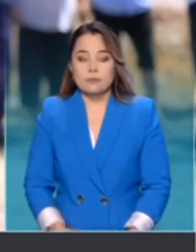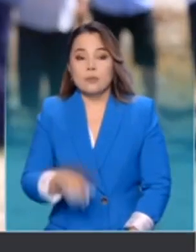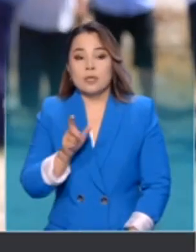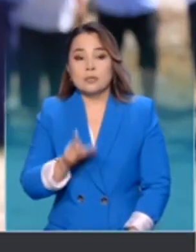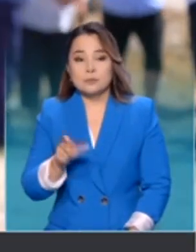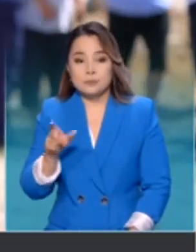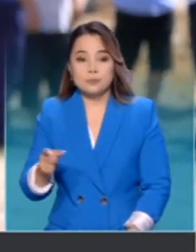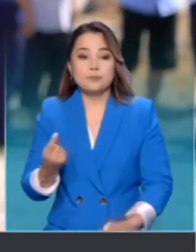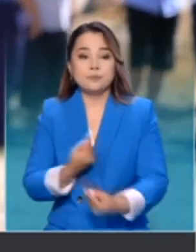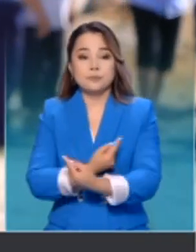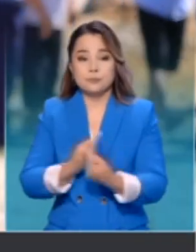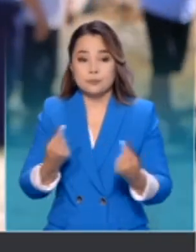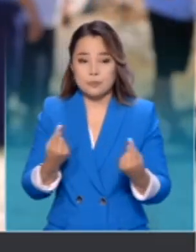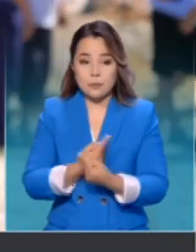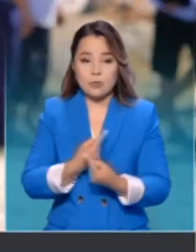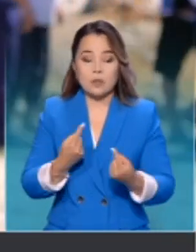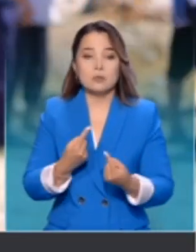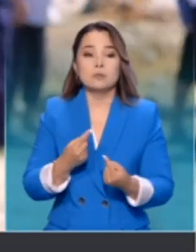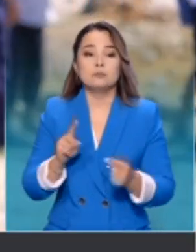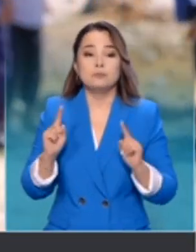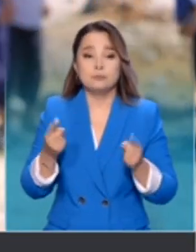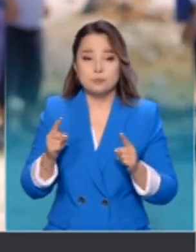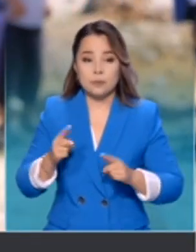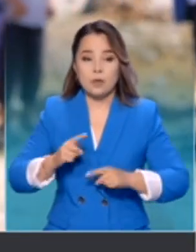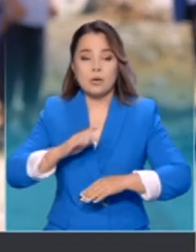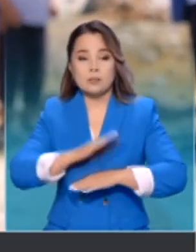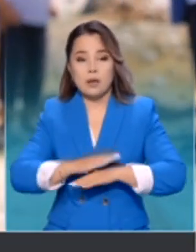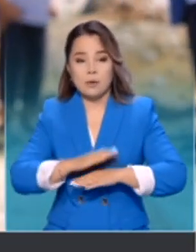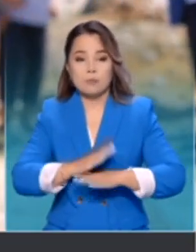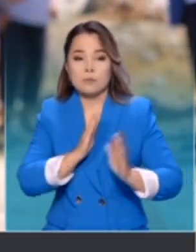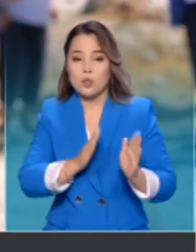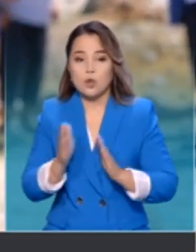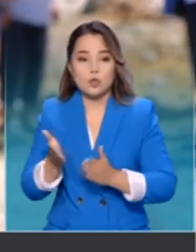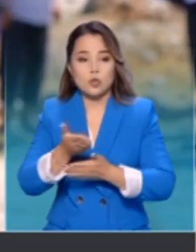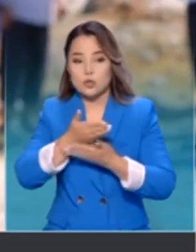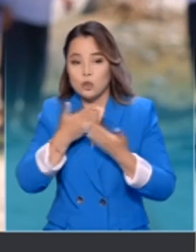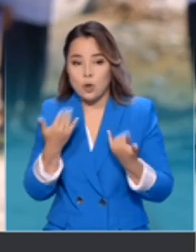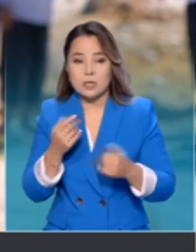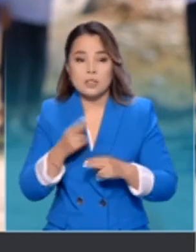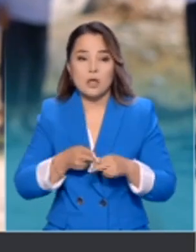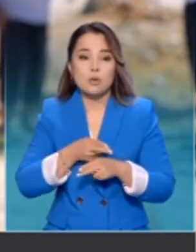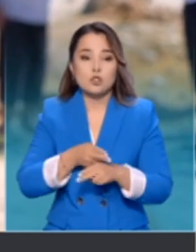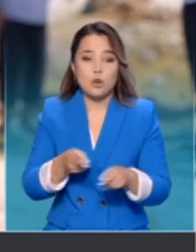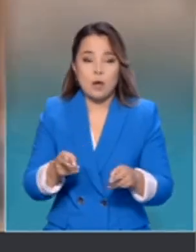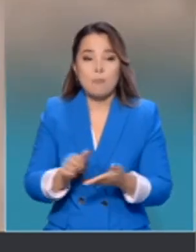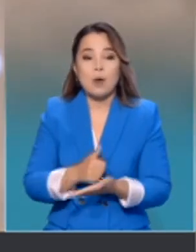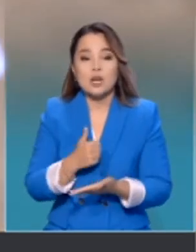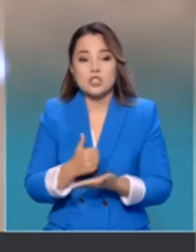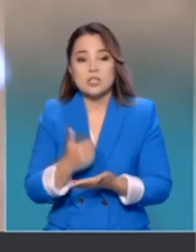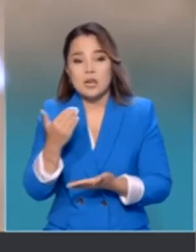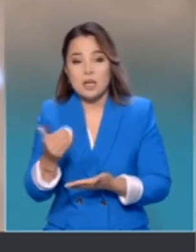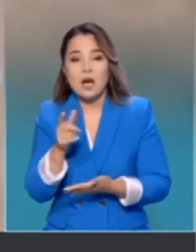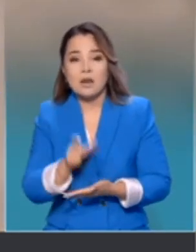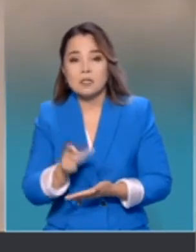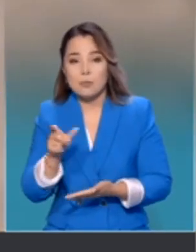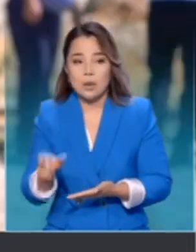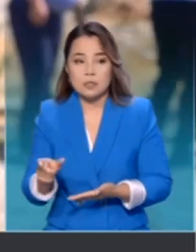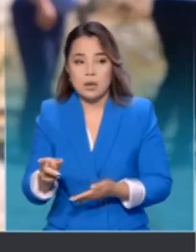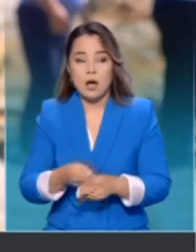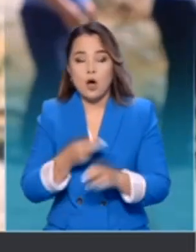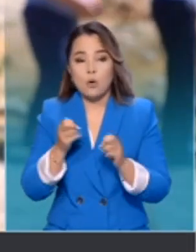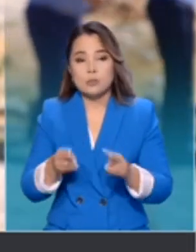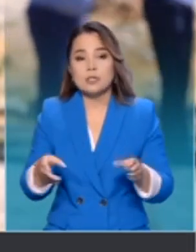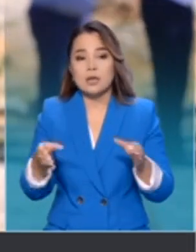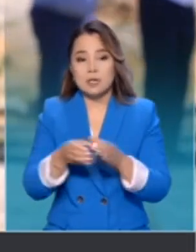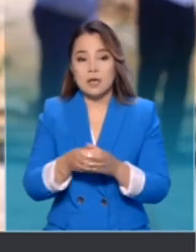Өткелдердің дұрысталмауы, тәртіпке келтірілмеуі, бұл деген жаңа міне біздің теміржол басшылары осы адамдардың